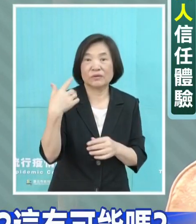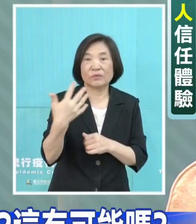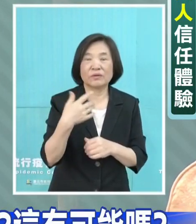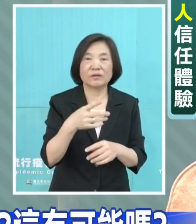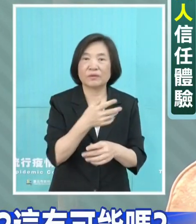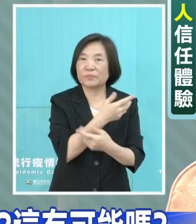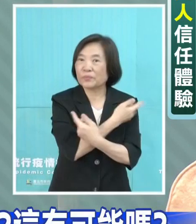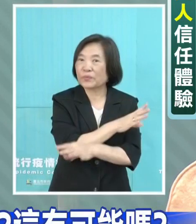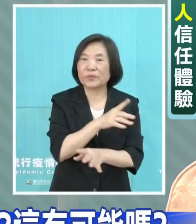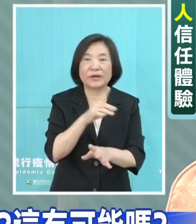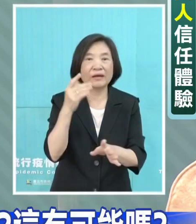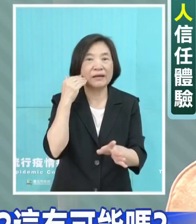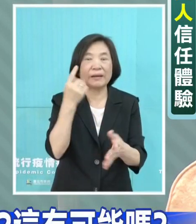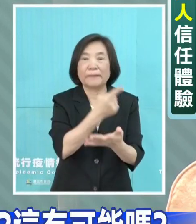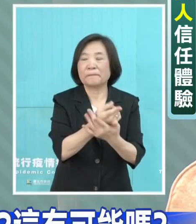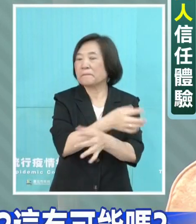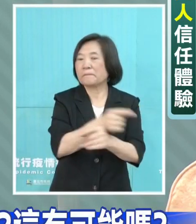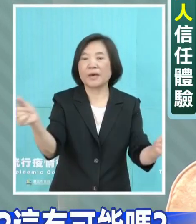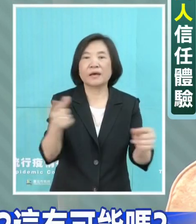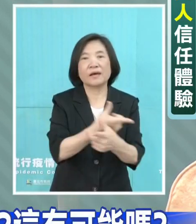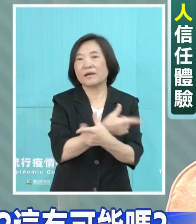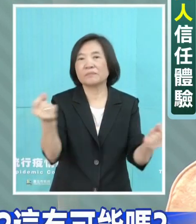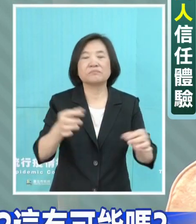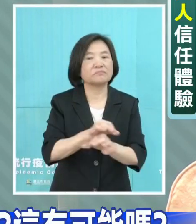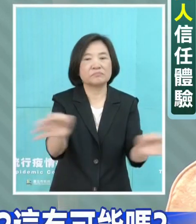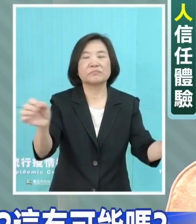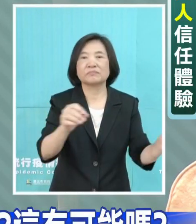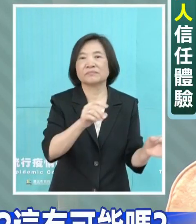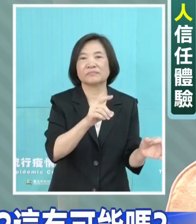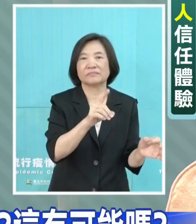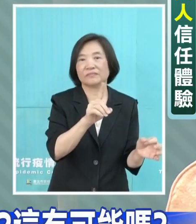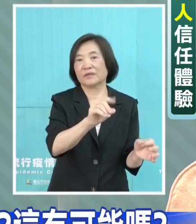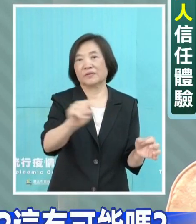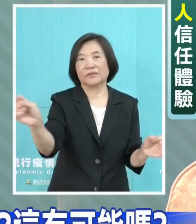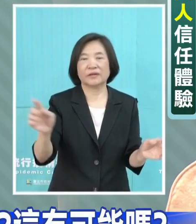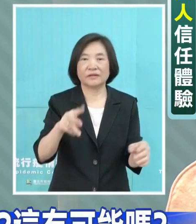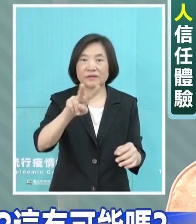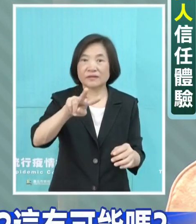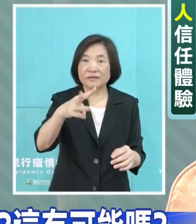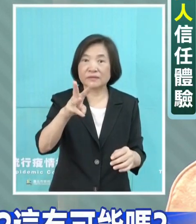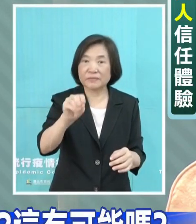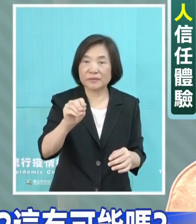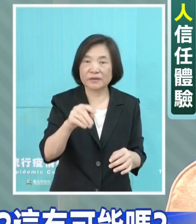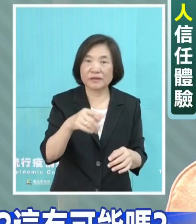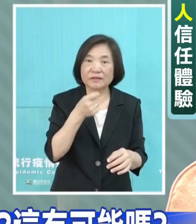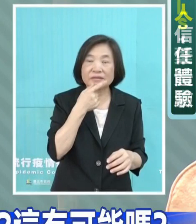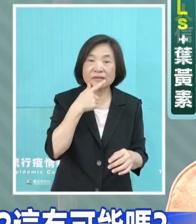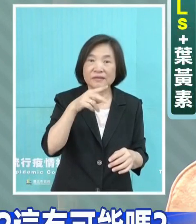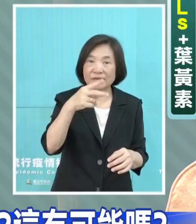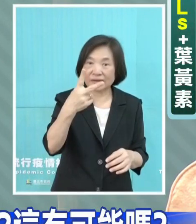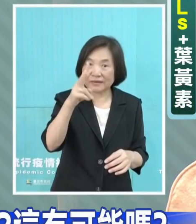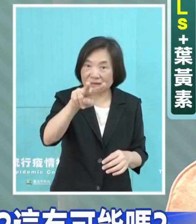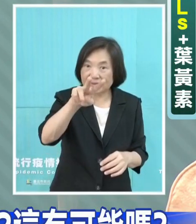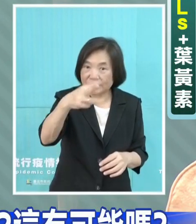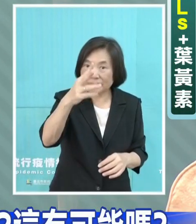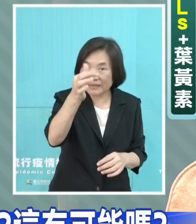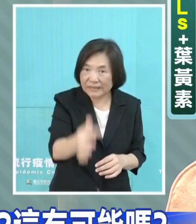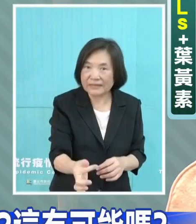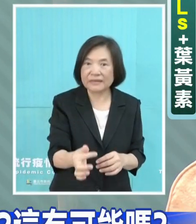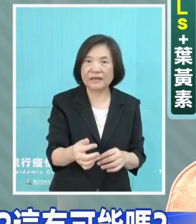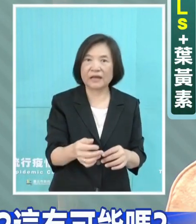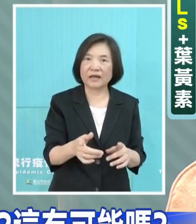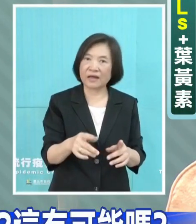分青红皂白，每人给10,000，你知道吗？2300万人，每人给10,000就是2300亿嘛。哦，啊、这